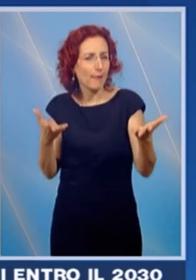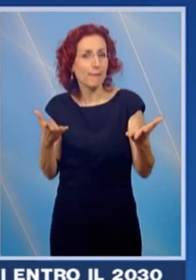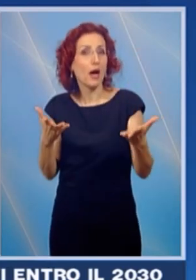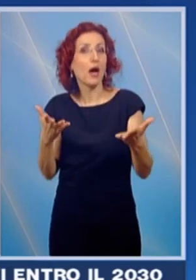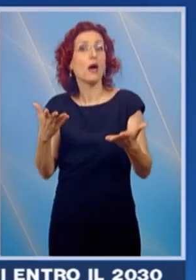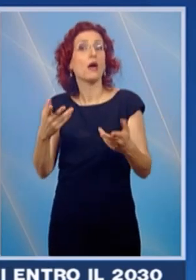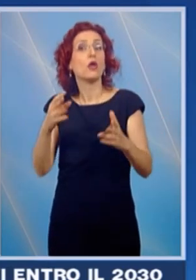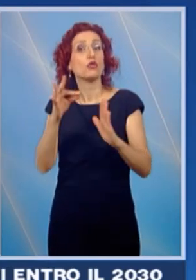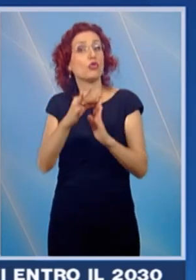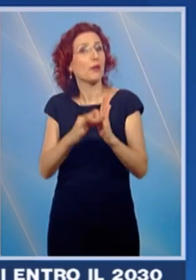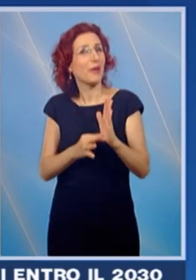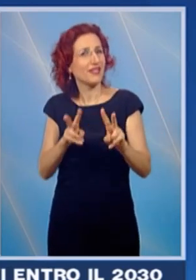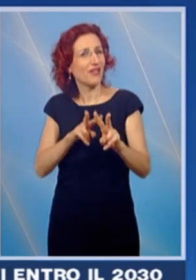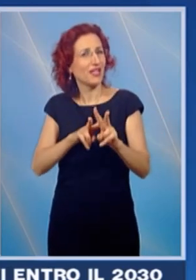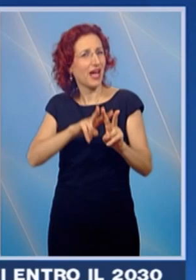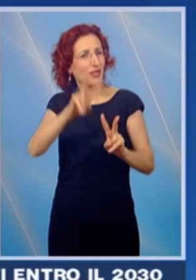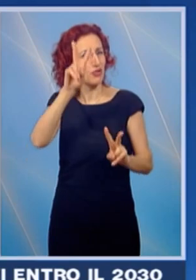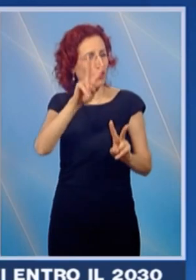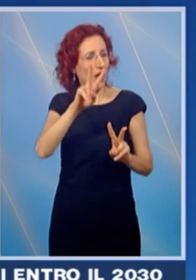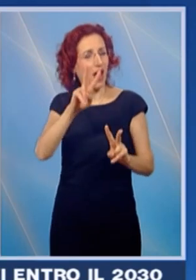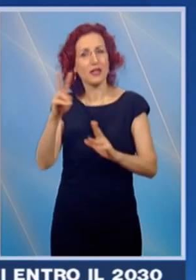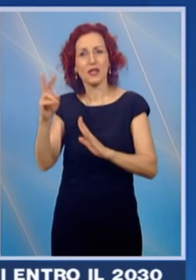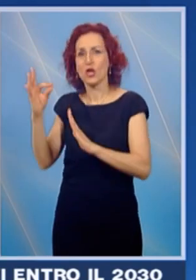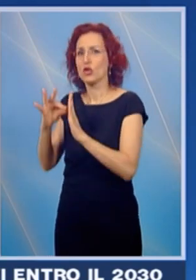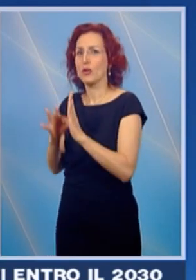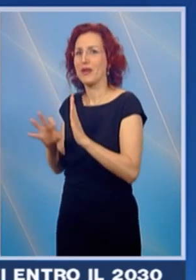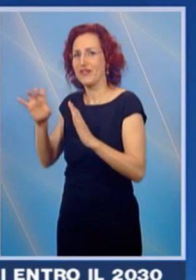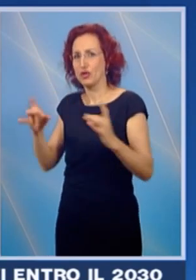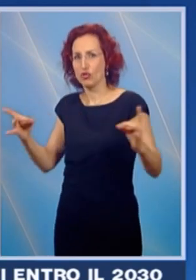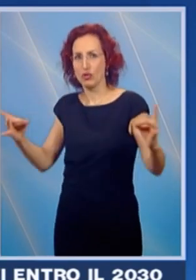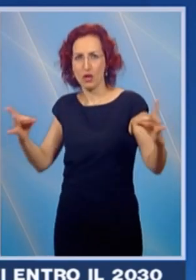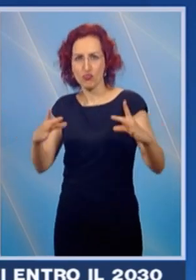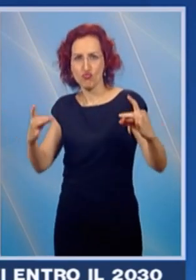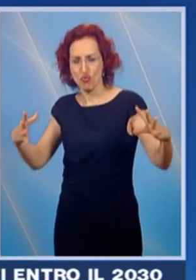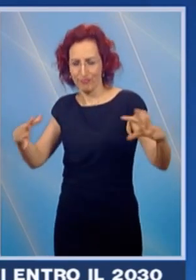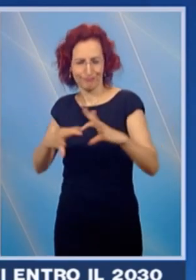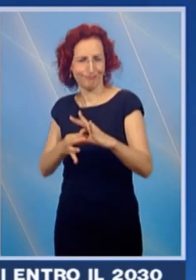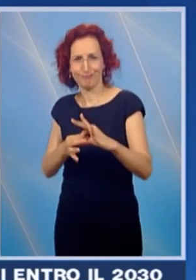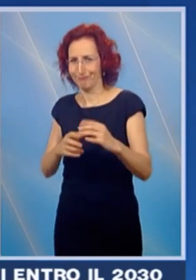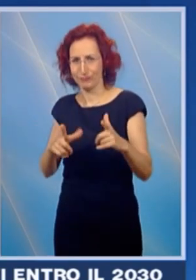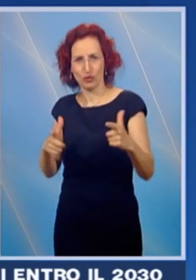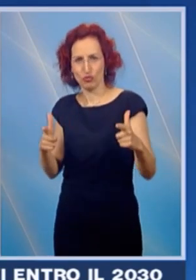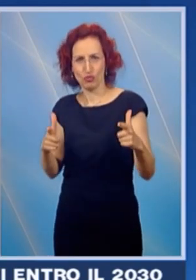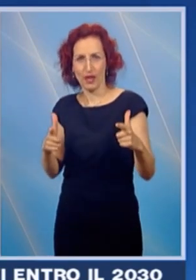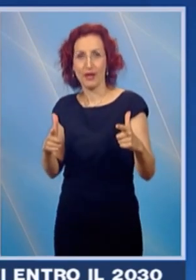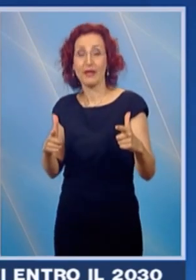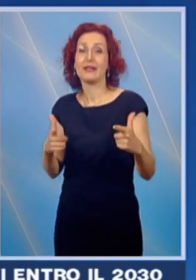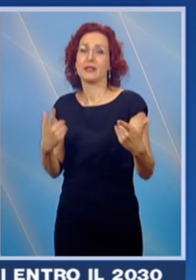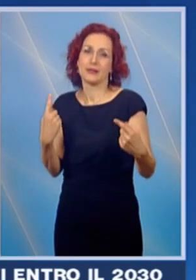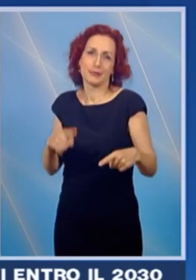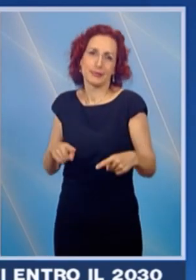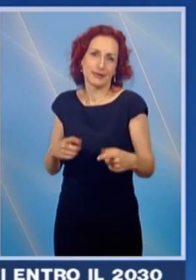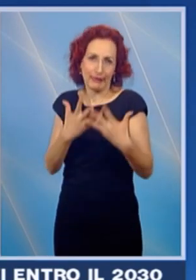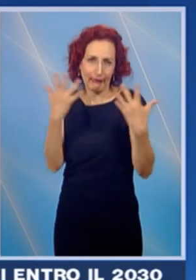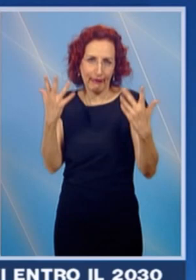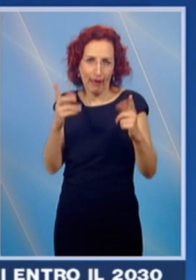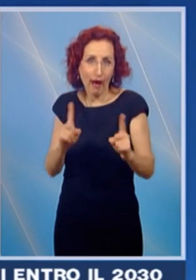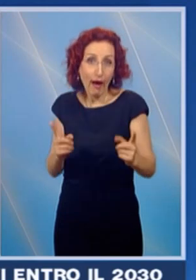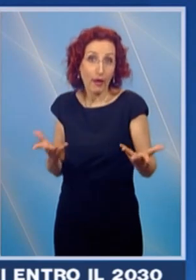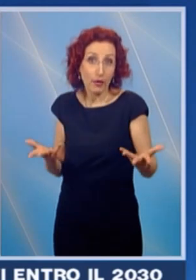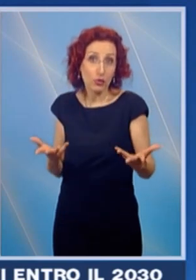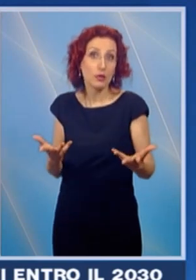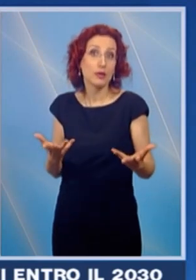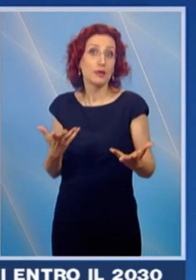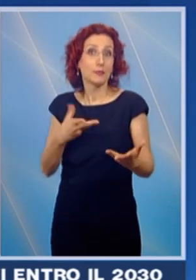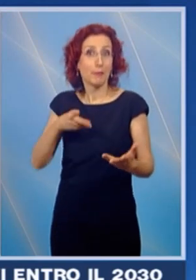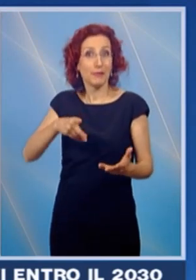normative nazionali non si parlano con le normative regionali o comunali, per essere chiari. E revisionare il DPCM che,